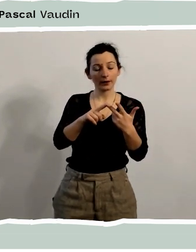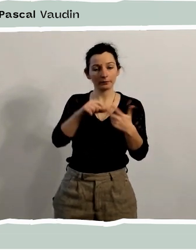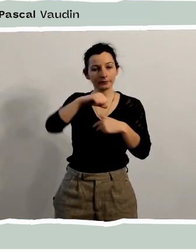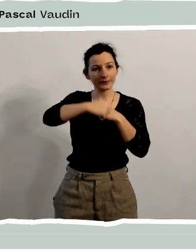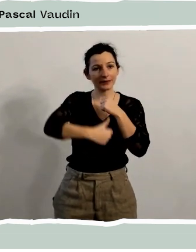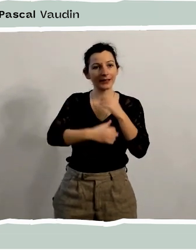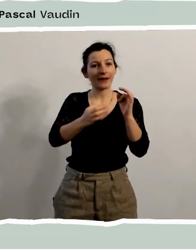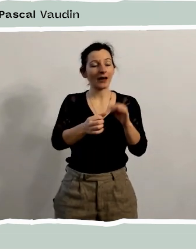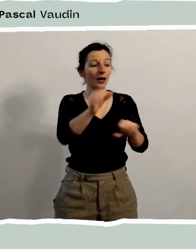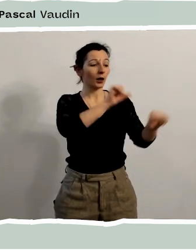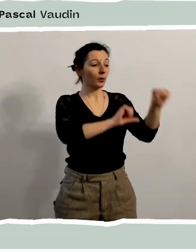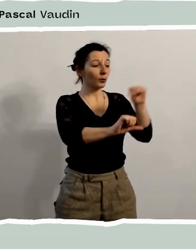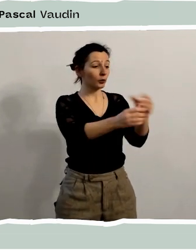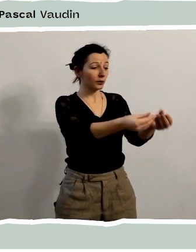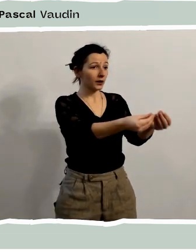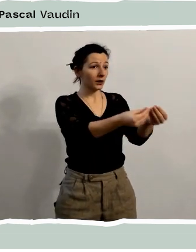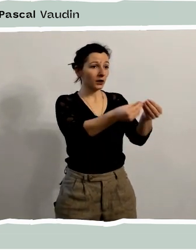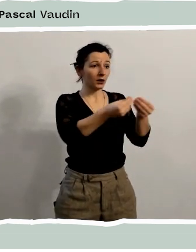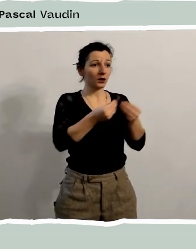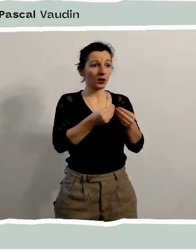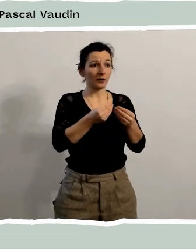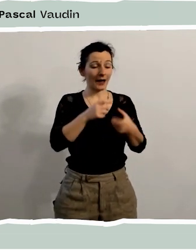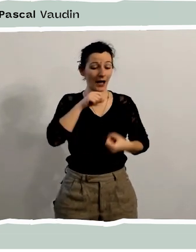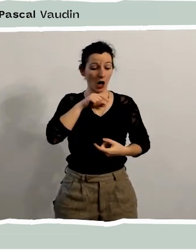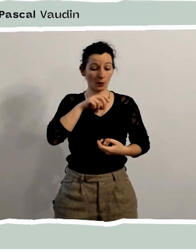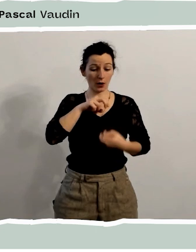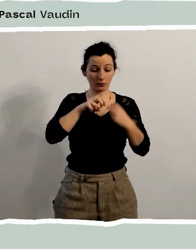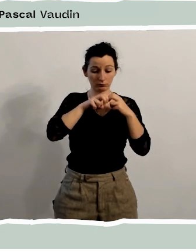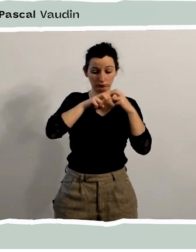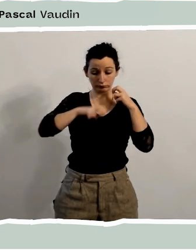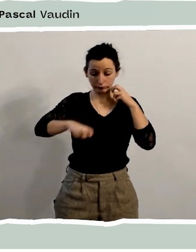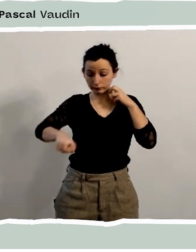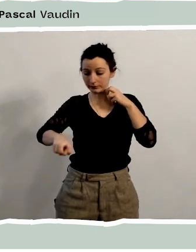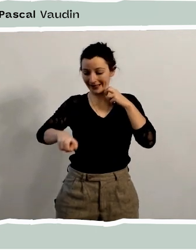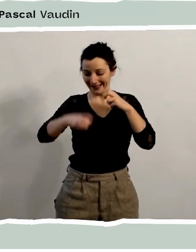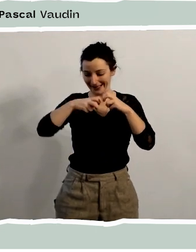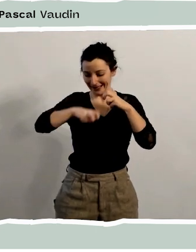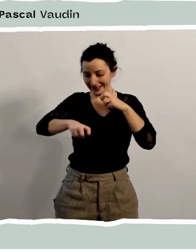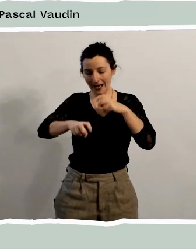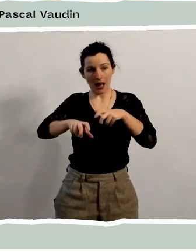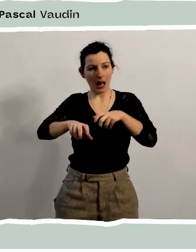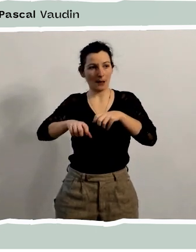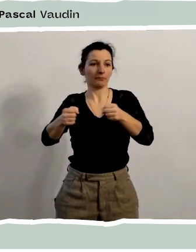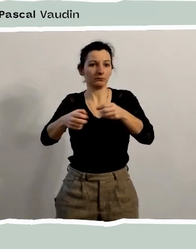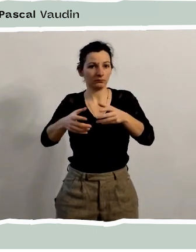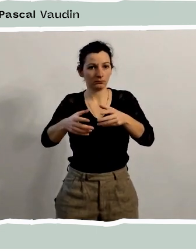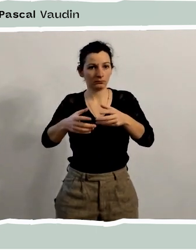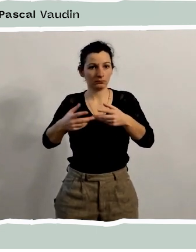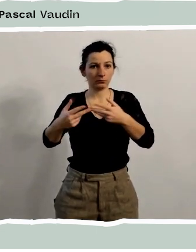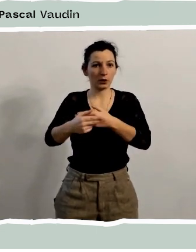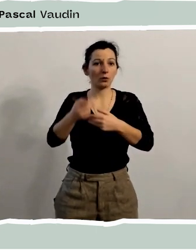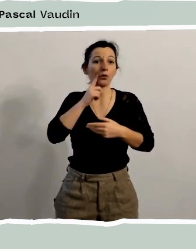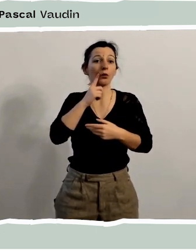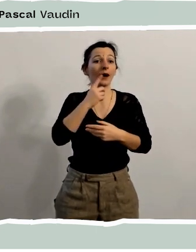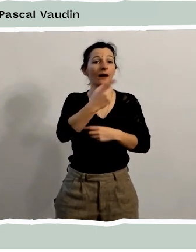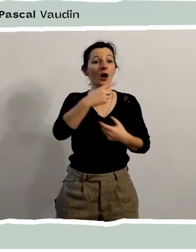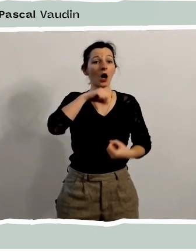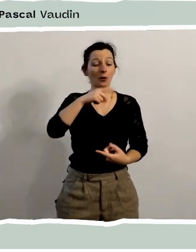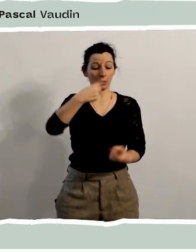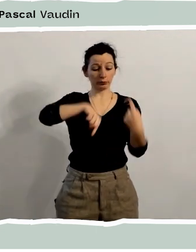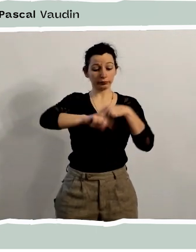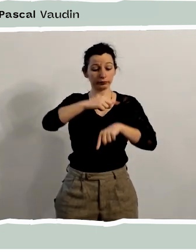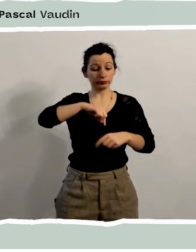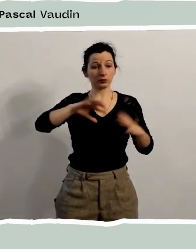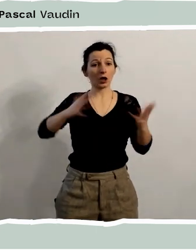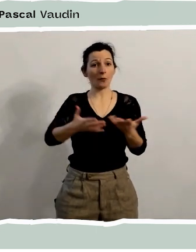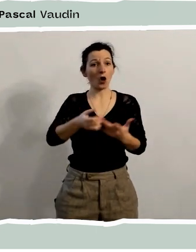qui vont interférer avec le transport de nos hormones. Parce que les hormones, ils vont passer par le sang. Et